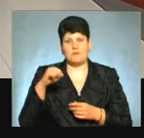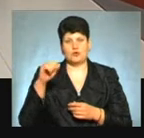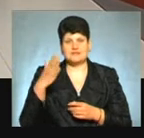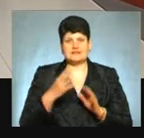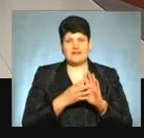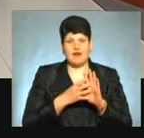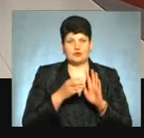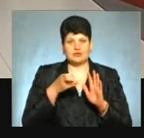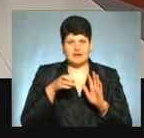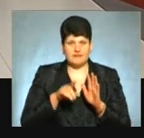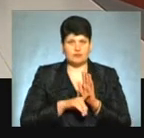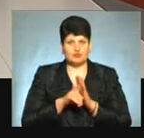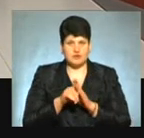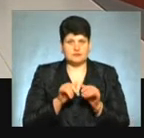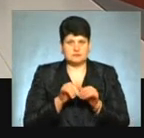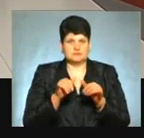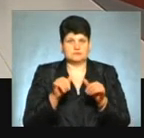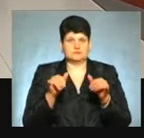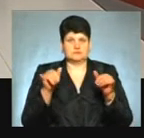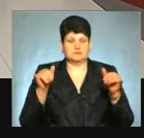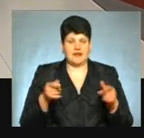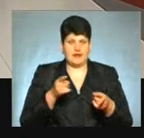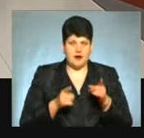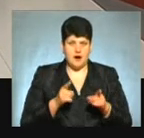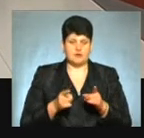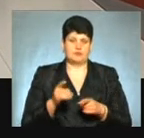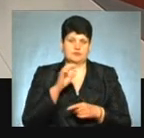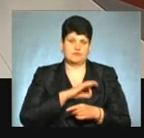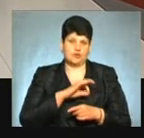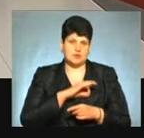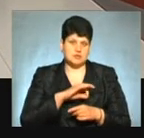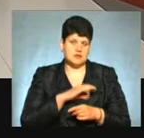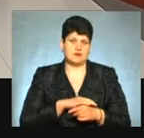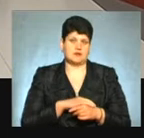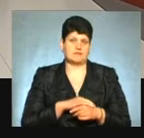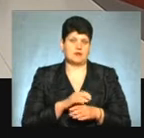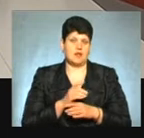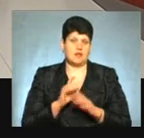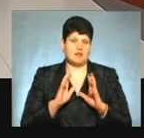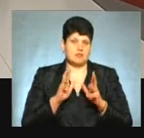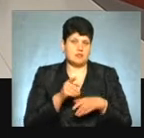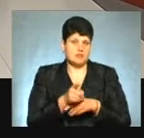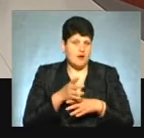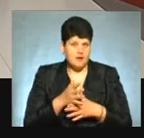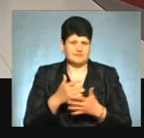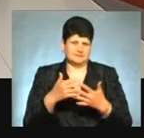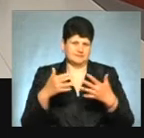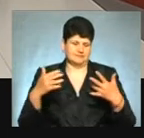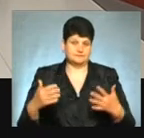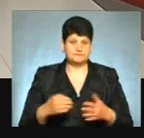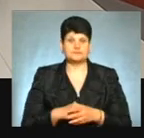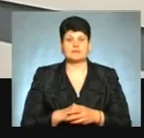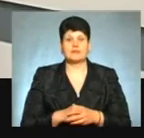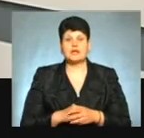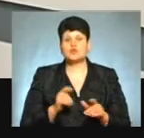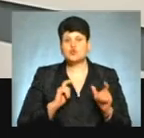і розповсюдилось на Україну реальними бойовими діями з використанням сотень танків, БТРів, артилерії і так далі.